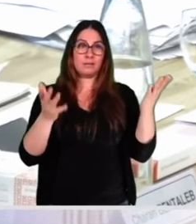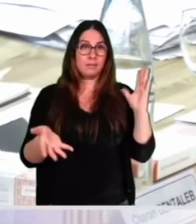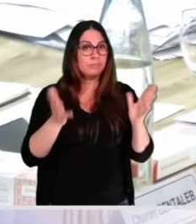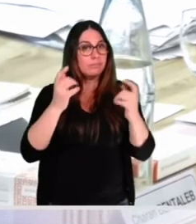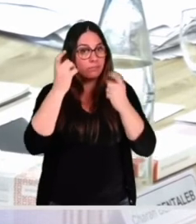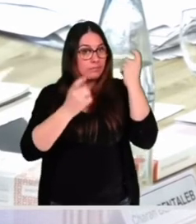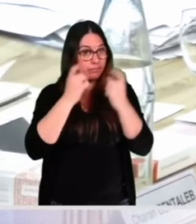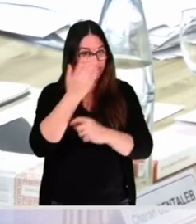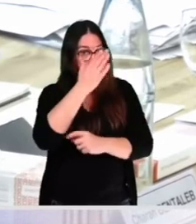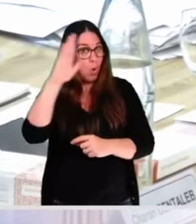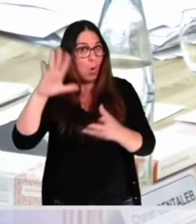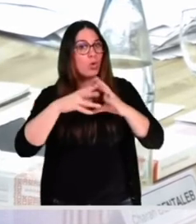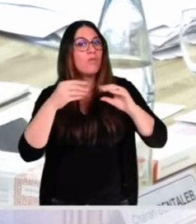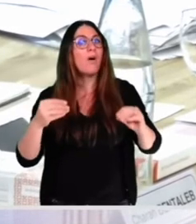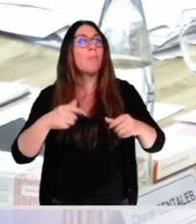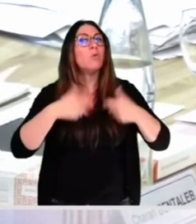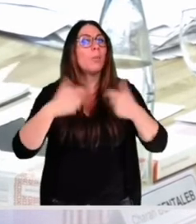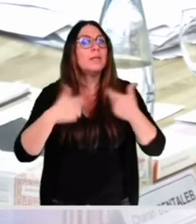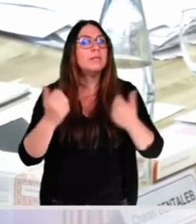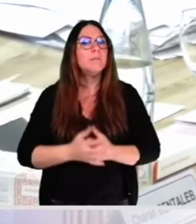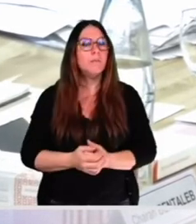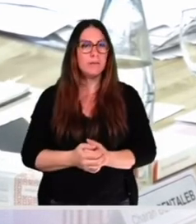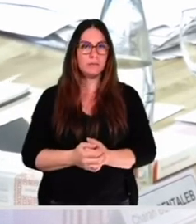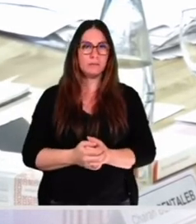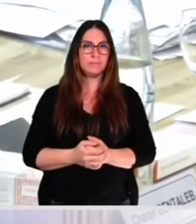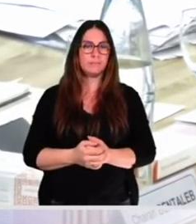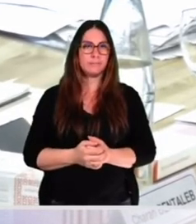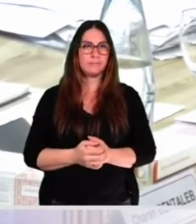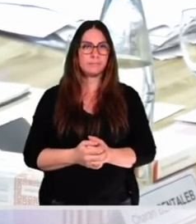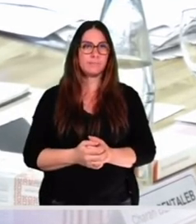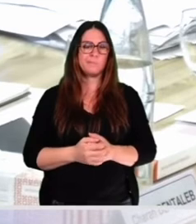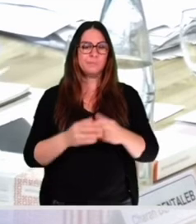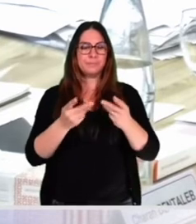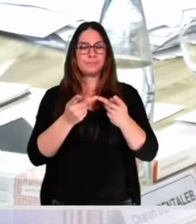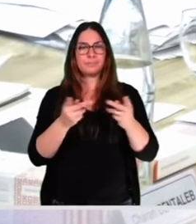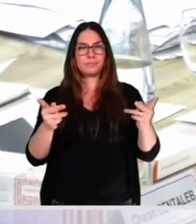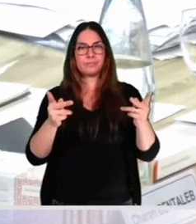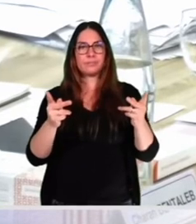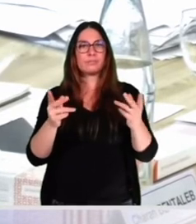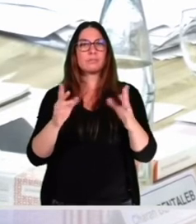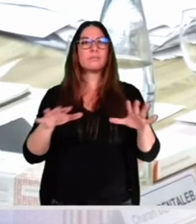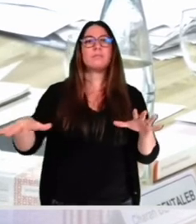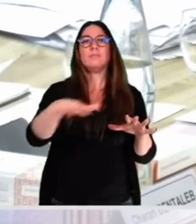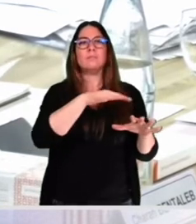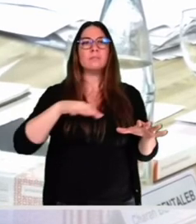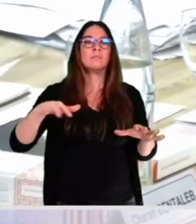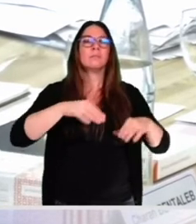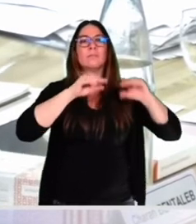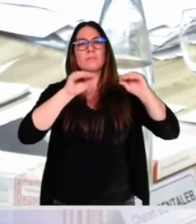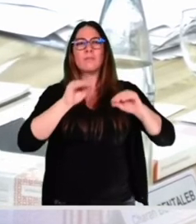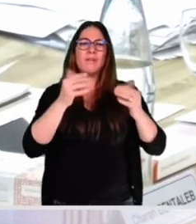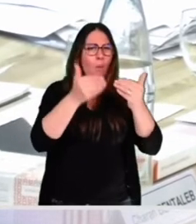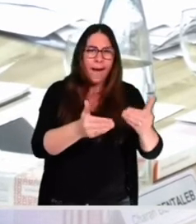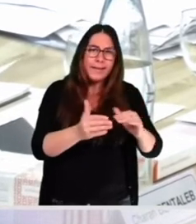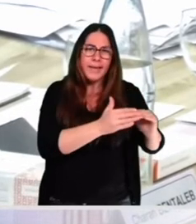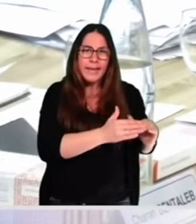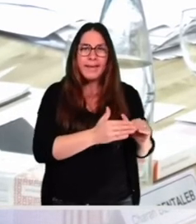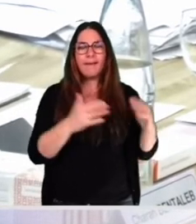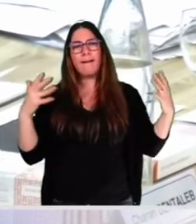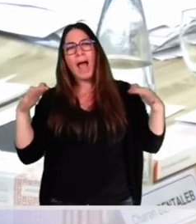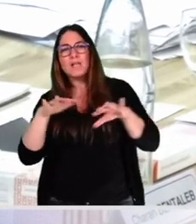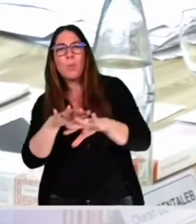falloir repenser autrement l'urbanisme. Donc, l'espace urbain doit proposer autre chose que des commerces, mais des